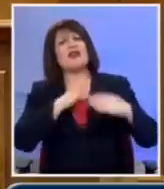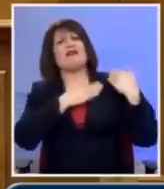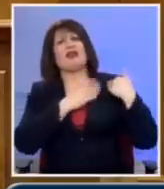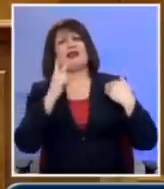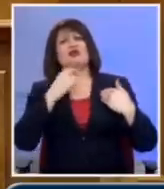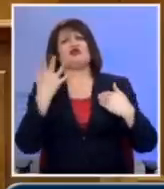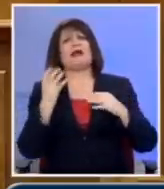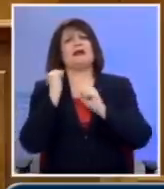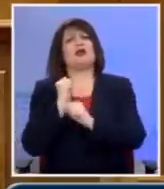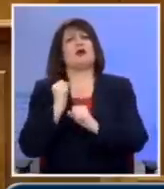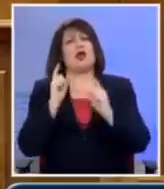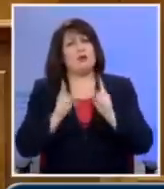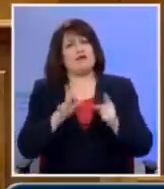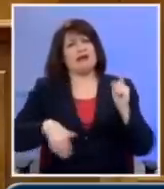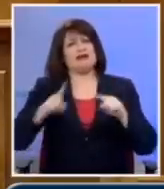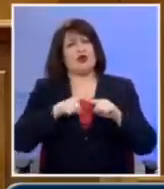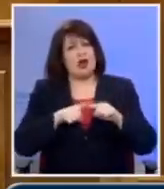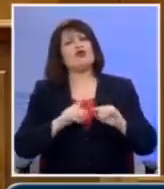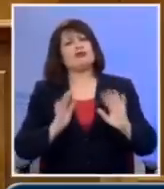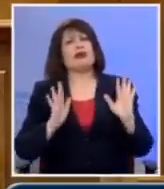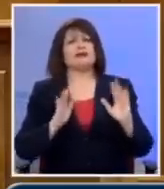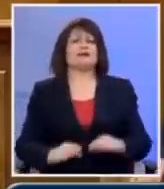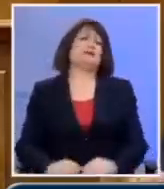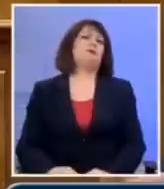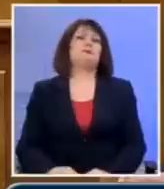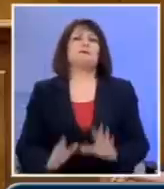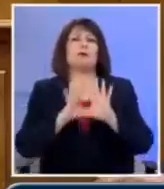Γενάρη. Και σαν να μην έφταναν όλα αυτά.